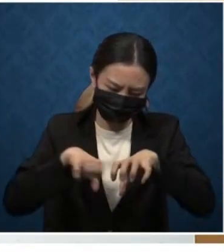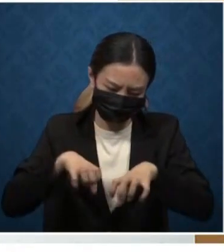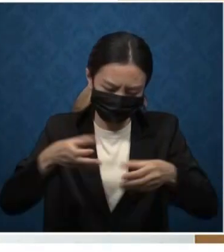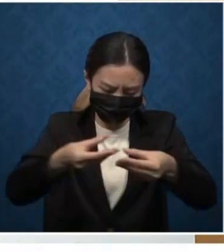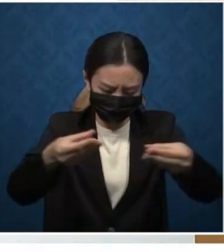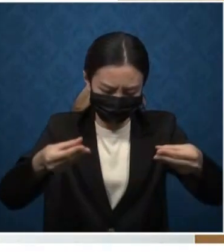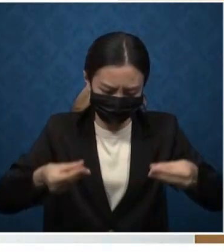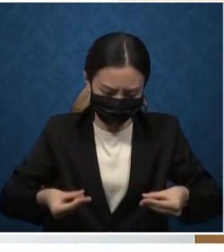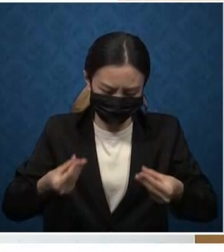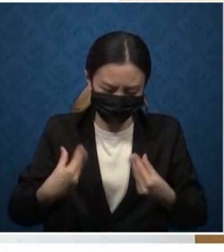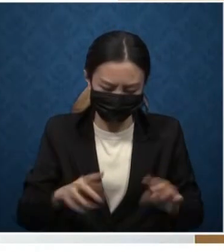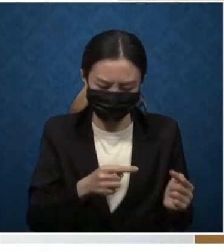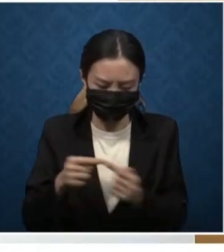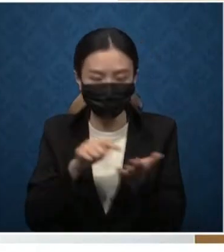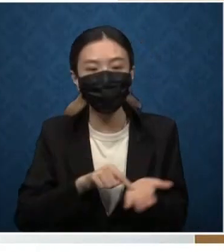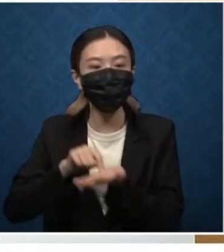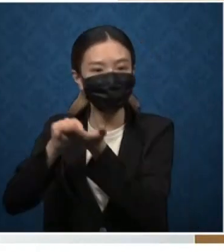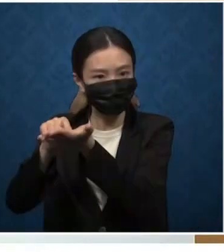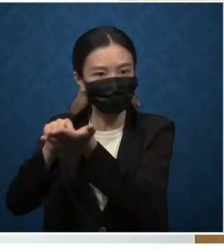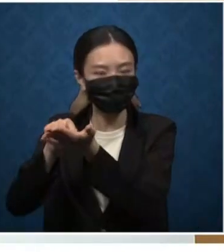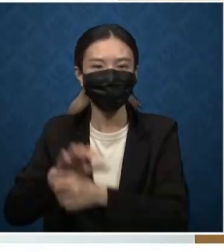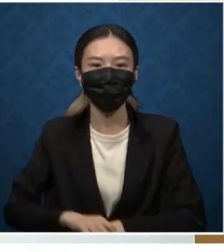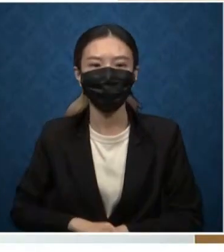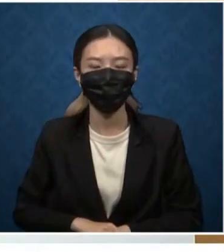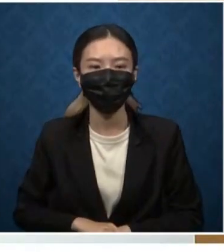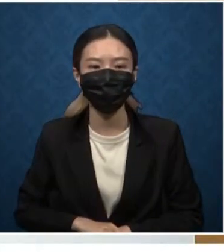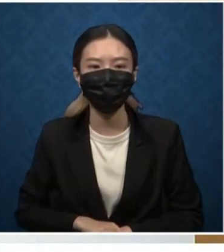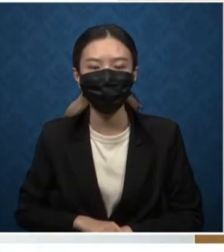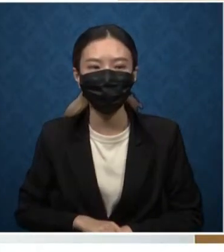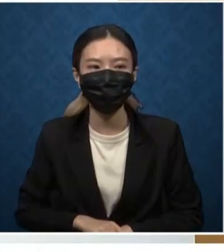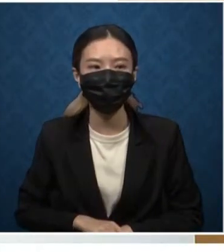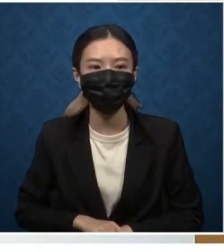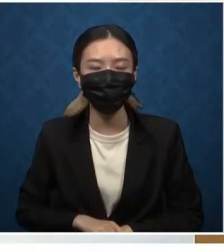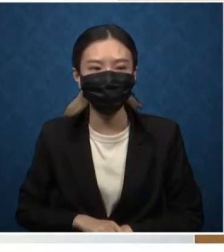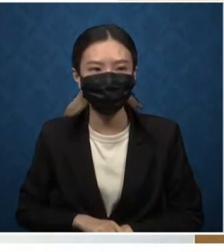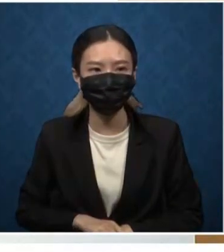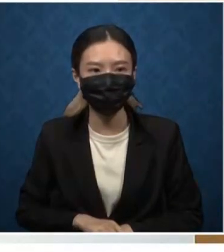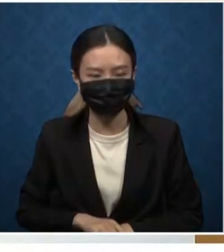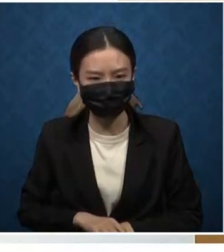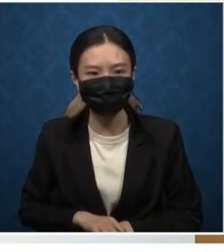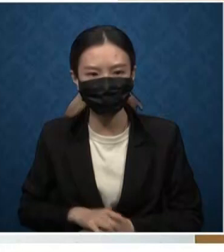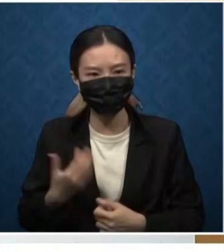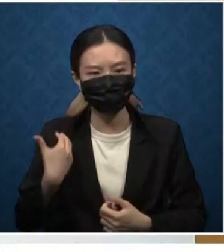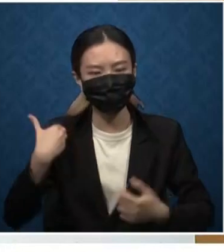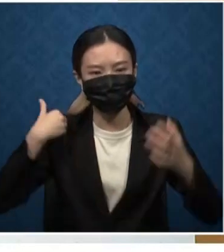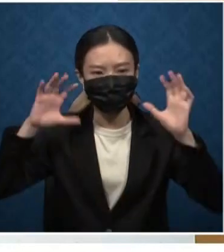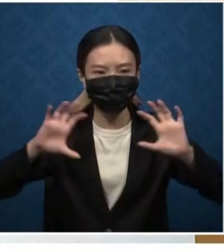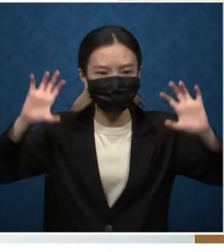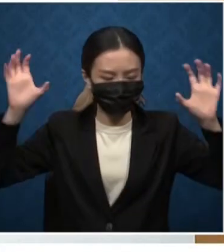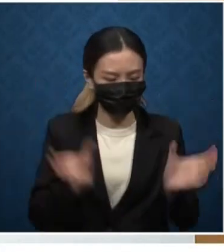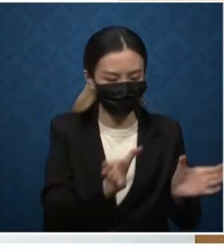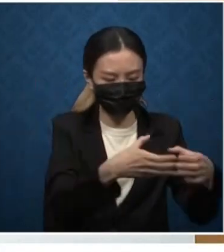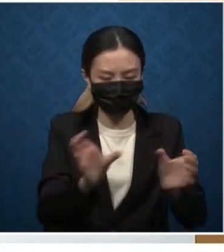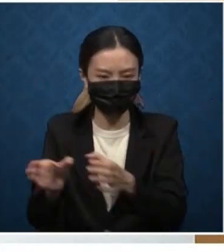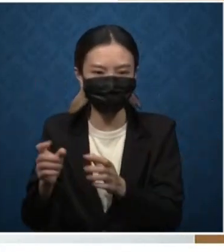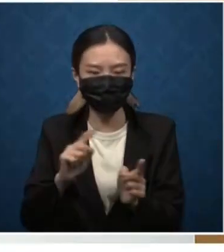องทุนคณะกรรมการกองทุนประกอบด้วยผู้หน่วยงานราชการหลายหน่วยงานนะครับมีท่านปลัดกระทรวงการคลังเป็